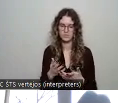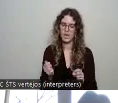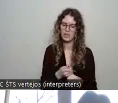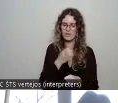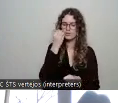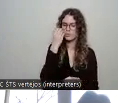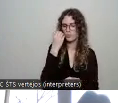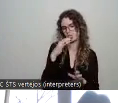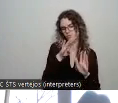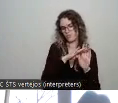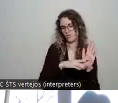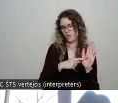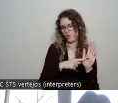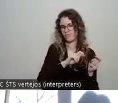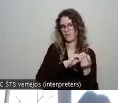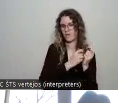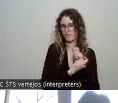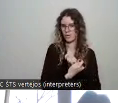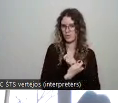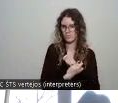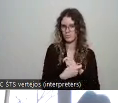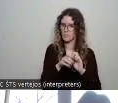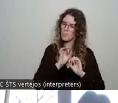ir aiškintų ją